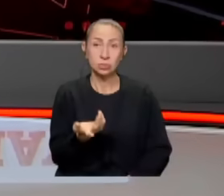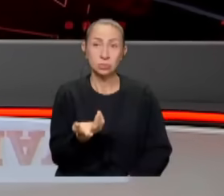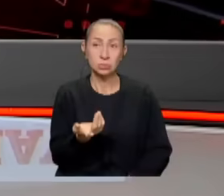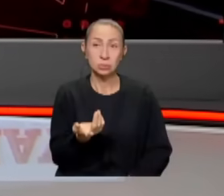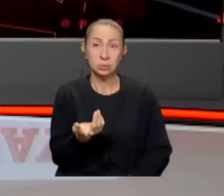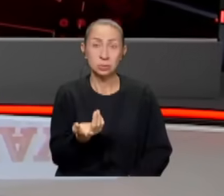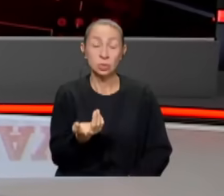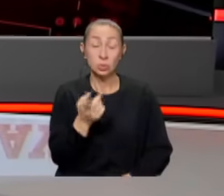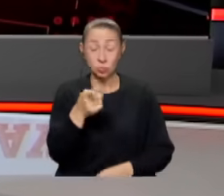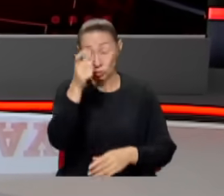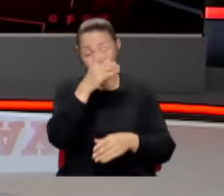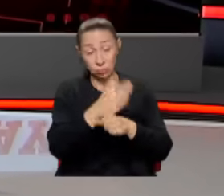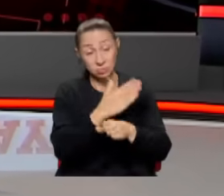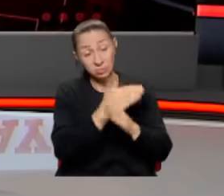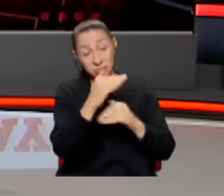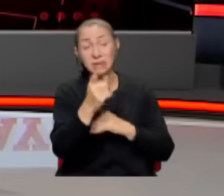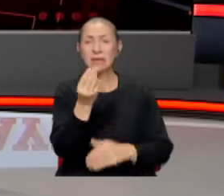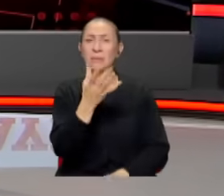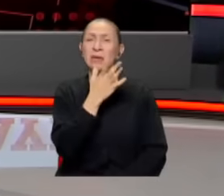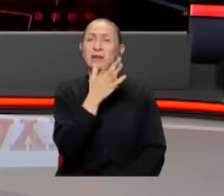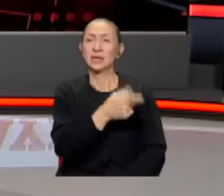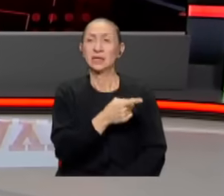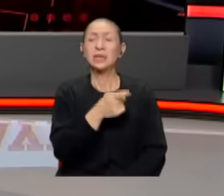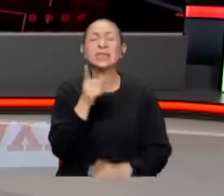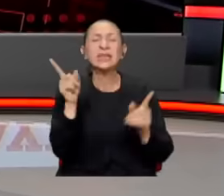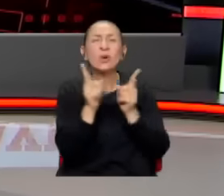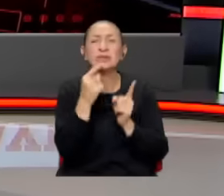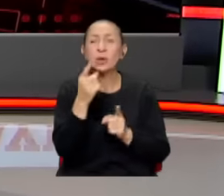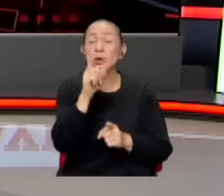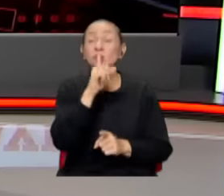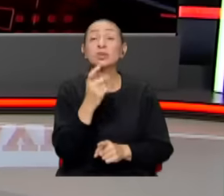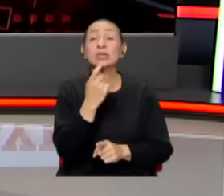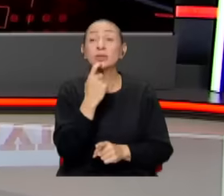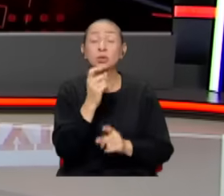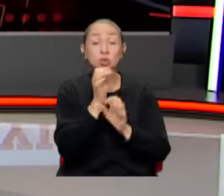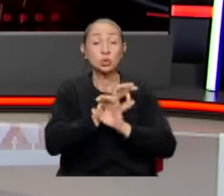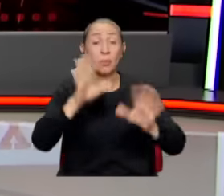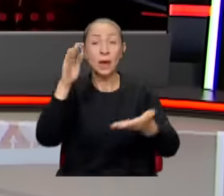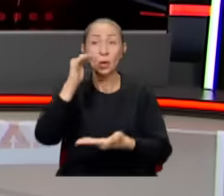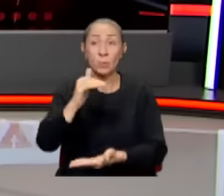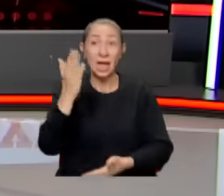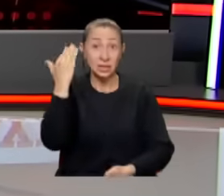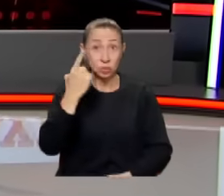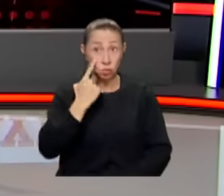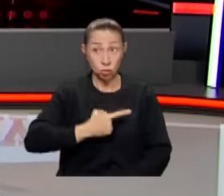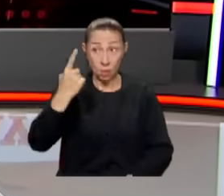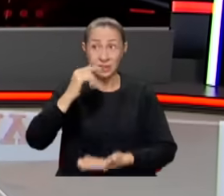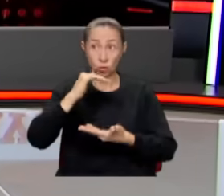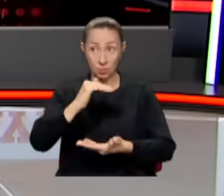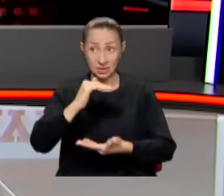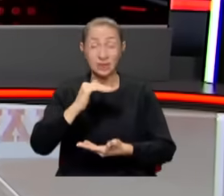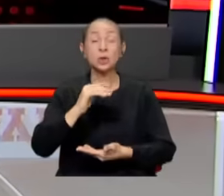olursun Bu memleket insanı bunları bilir şimdi özetleyelim 100 yılda Süper Kupa eski cumhurbaşkan